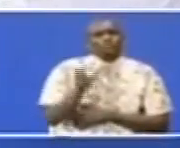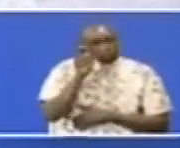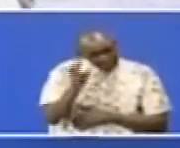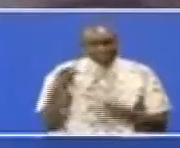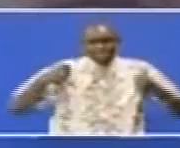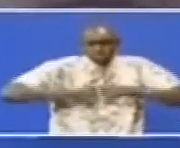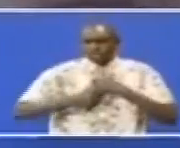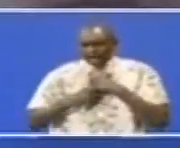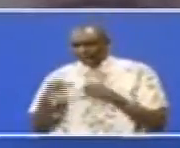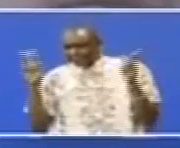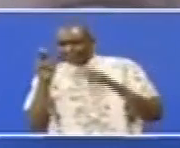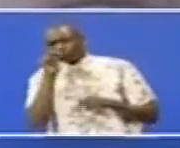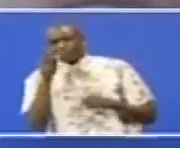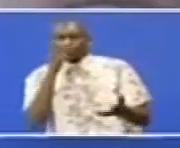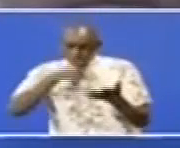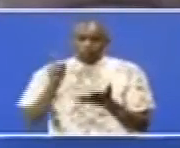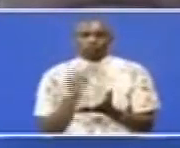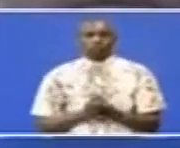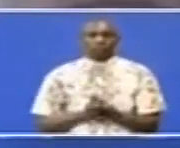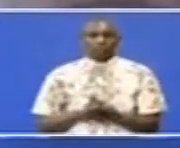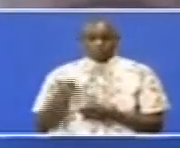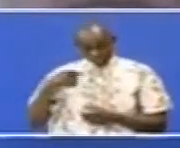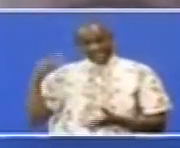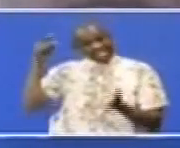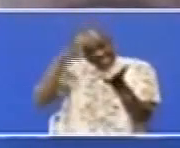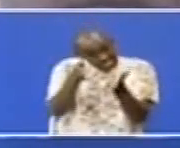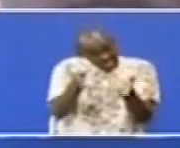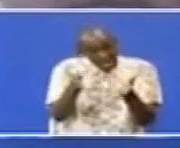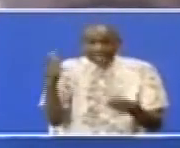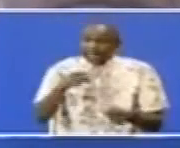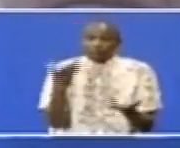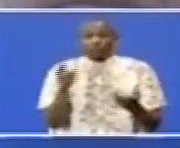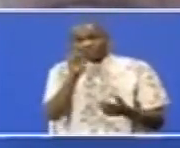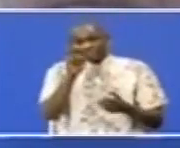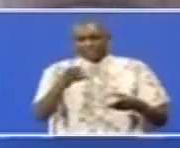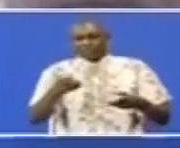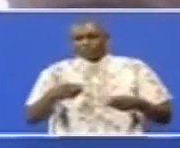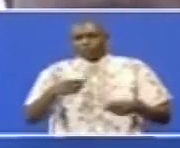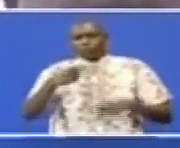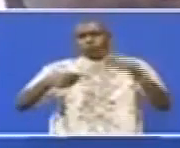magwanda mashamba haya. And we are here to look at the progress